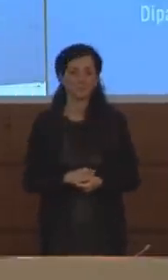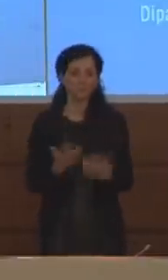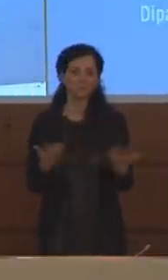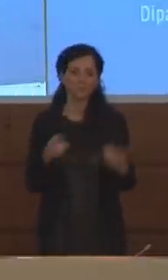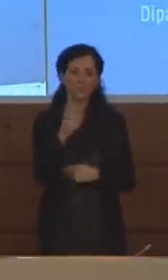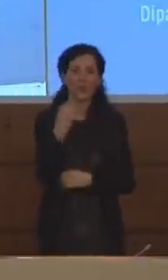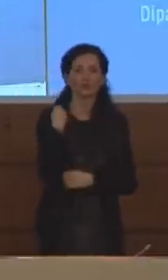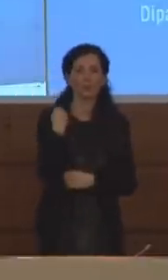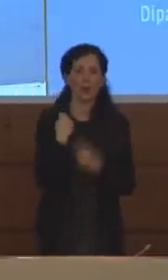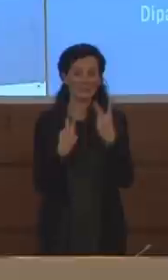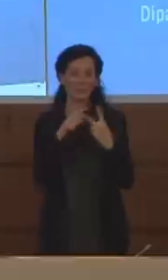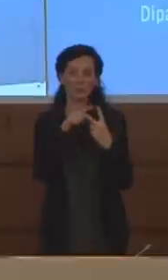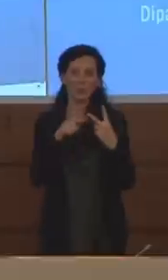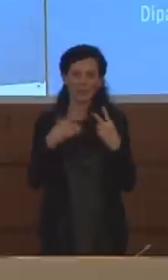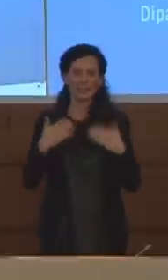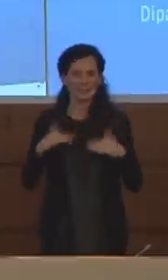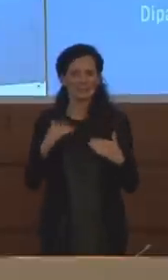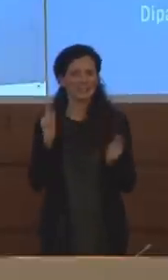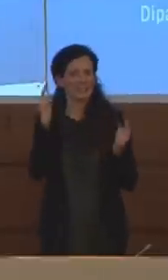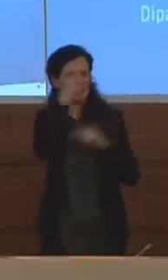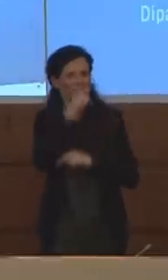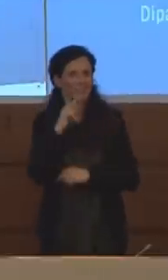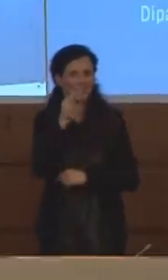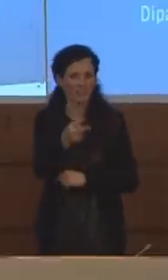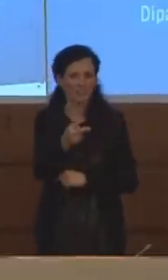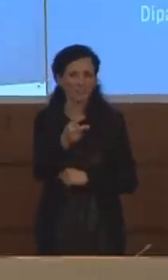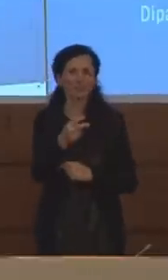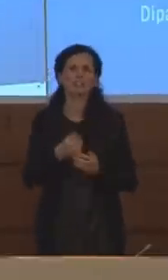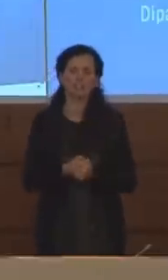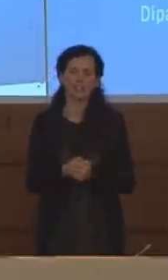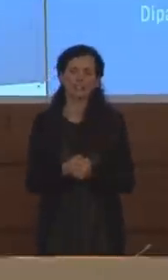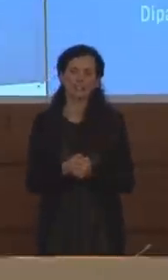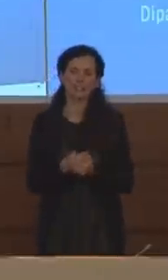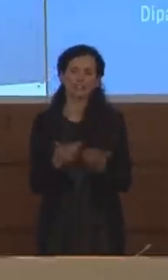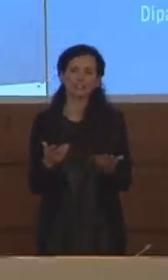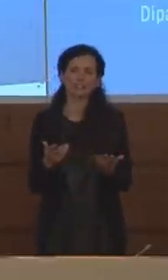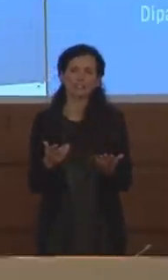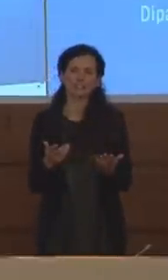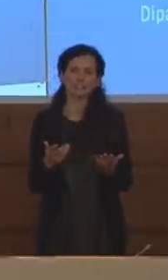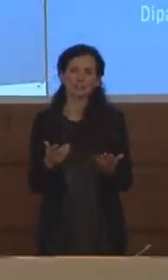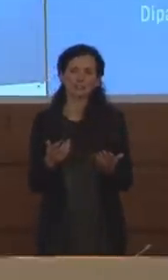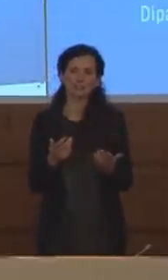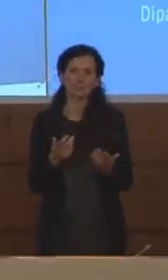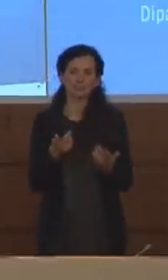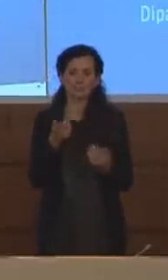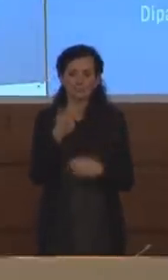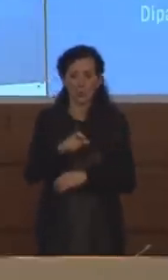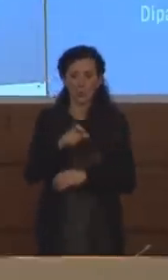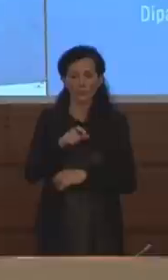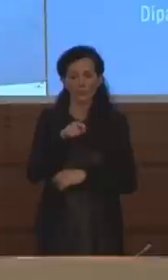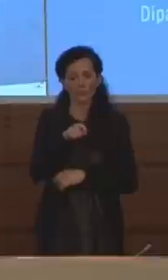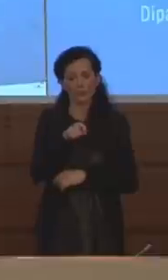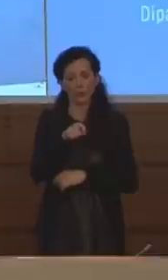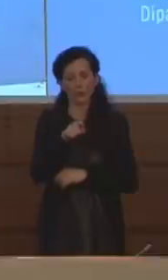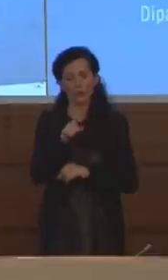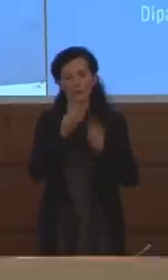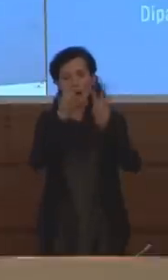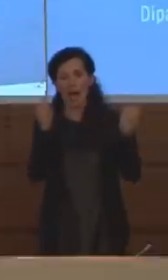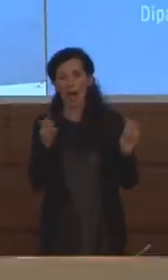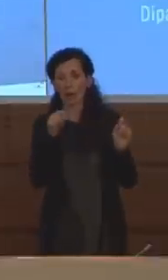domande molto complesse recentemente perché ci affrontiamo degli argomenti